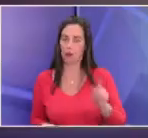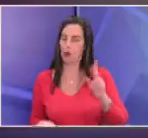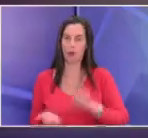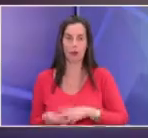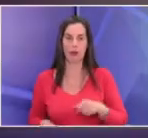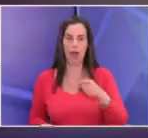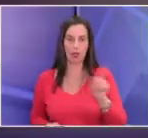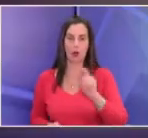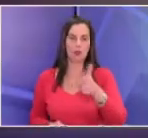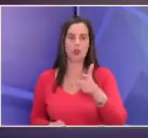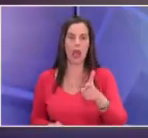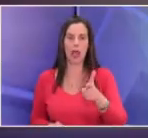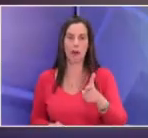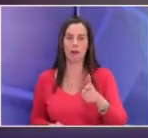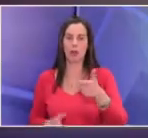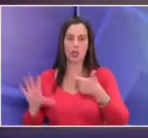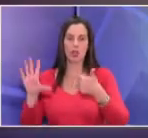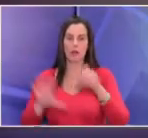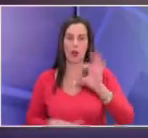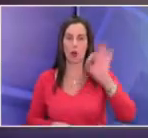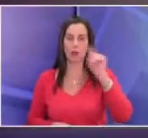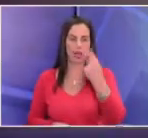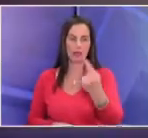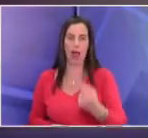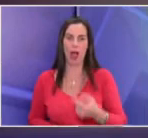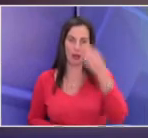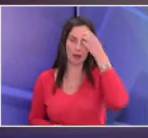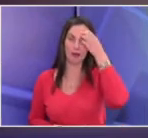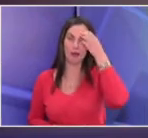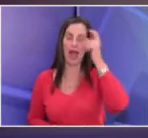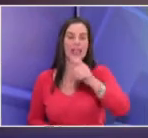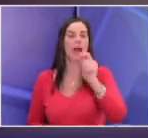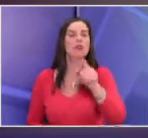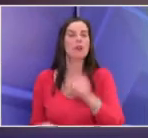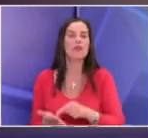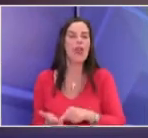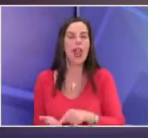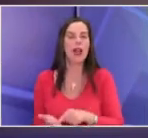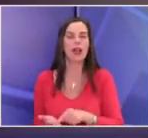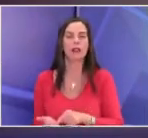יכול להגיד לך דבר כזה. אבל... אני הוציא אותי מהמערכת, בזכות רפול נהייתי חייל. אוקיי,